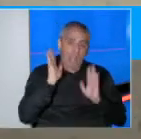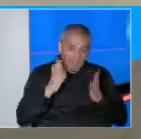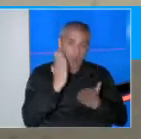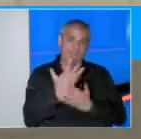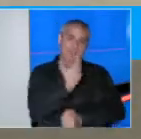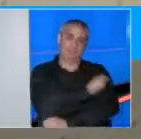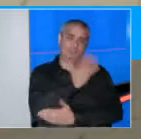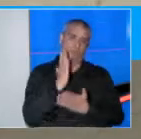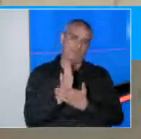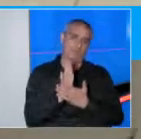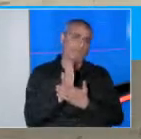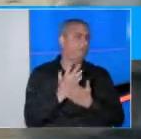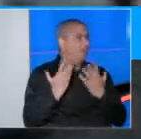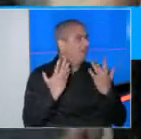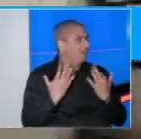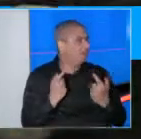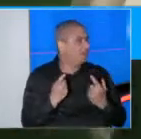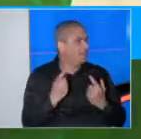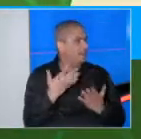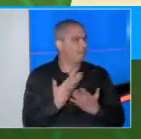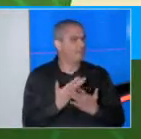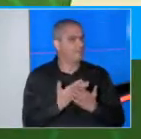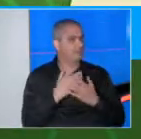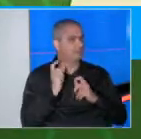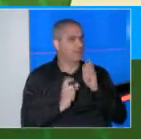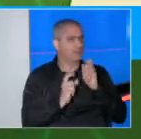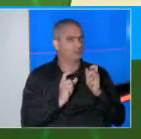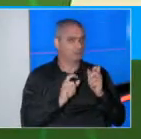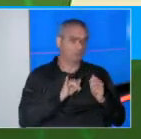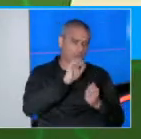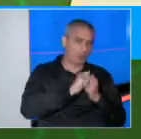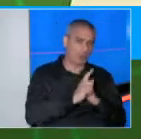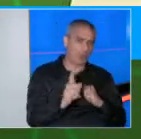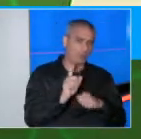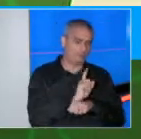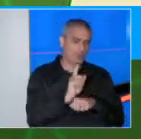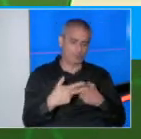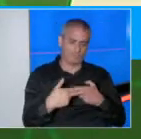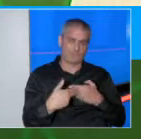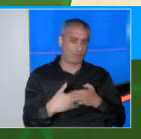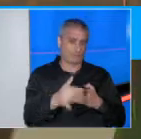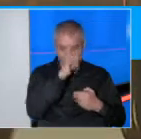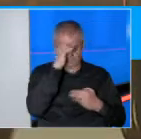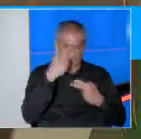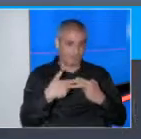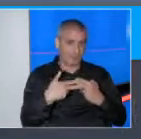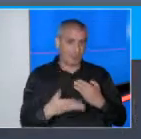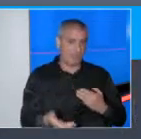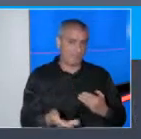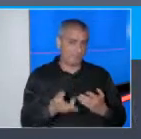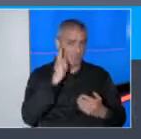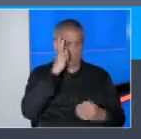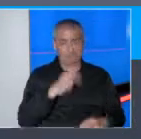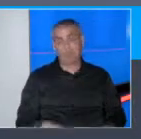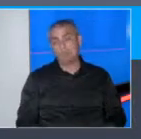הוא מחוסן. כן, כמה אתה ממליץ לאנשים לנסוע או לא לנסוע בזמן הזה, בקיץ הקרוב לחול?